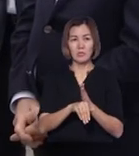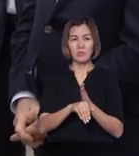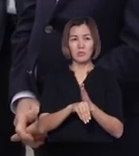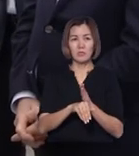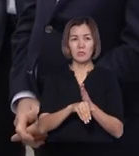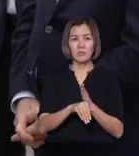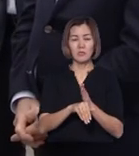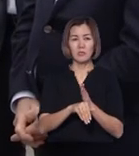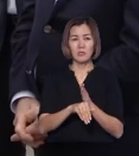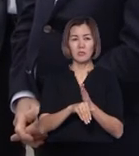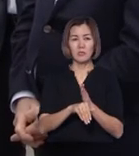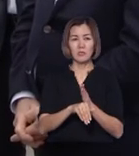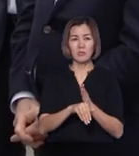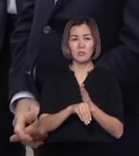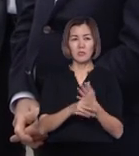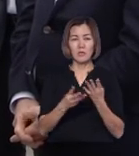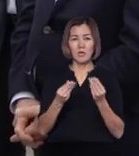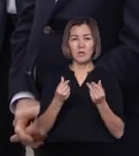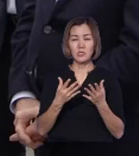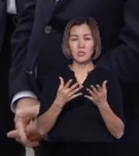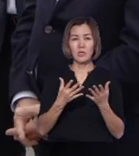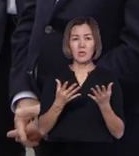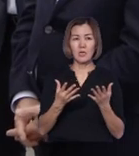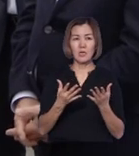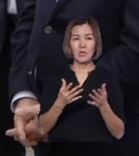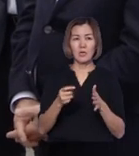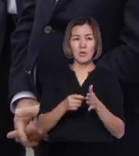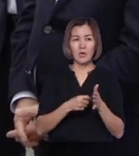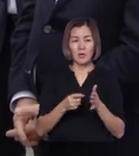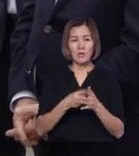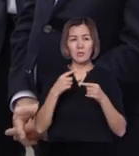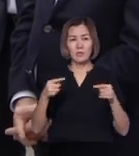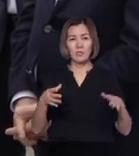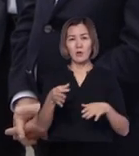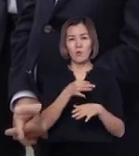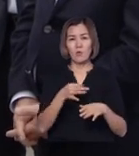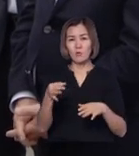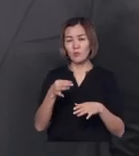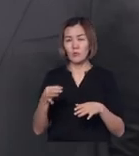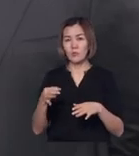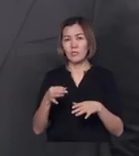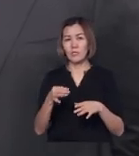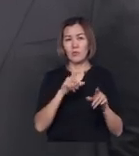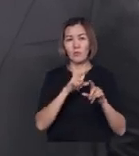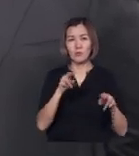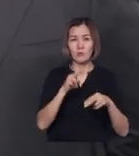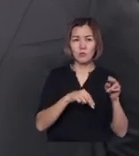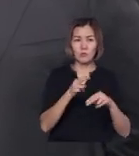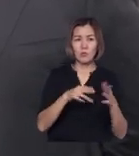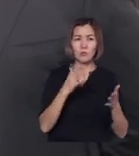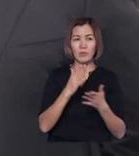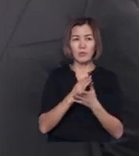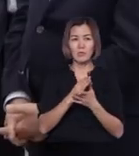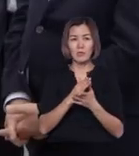білем, өйткені барлық жерде нахваталис, барлық облыстарда, Қарағандыда, басқа жақта. Барлық жерде осындай проблема. Мынаның ақшаны ананың